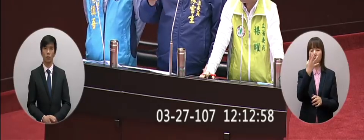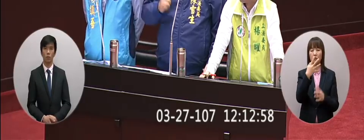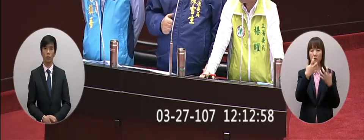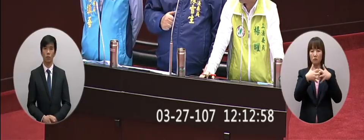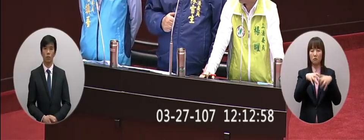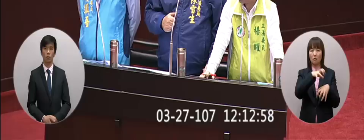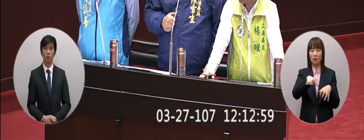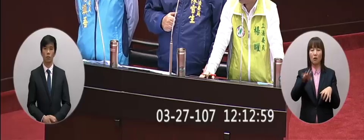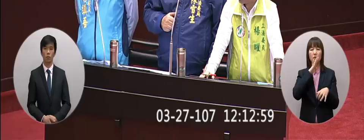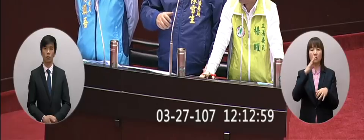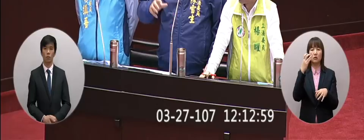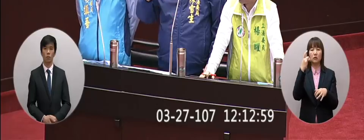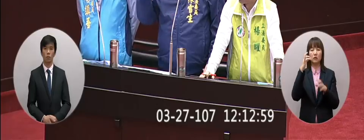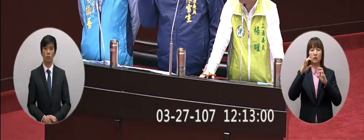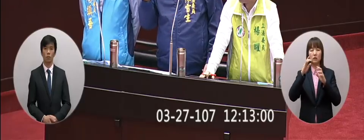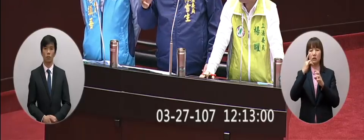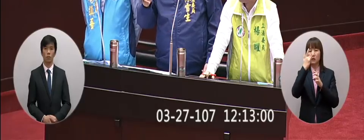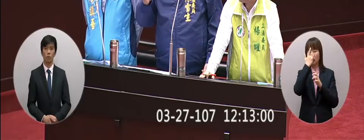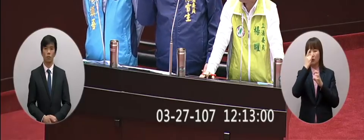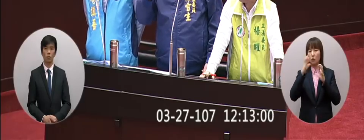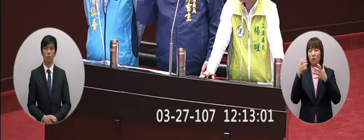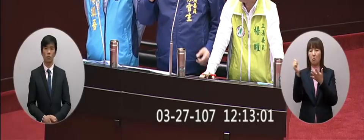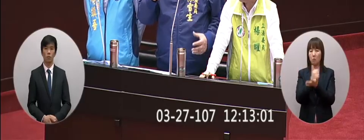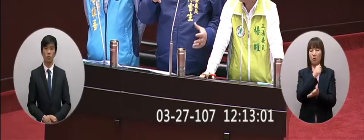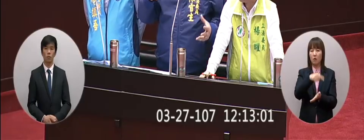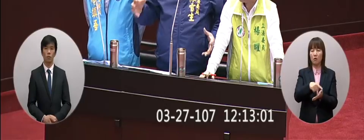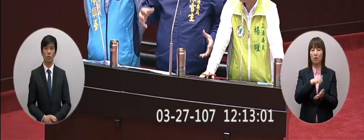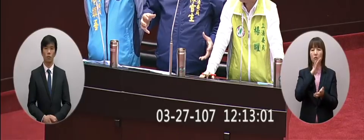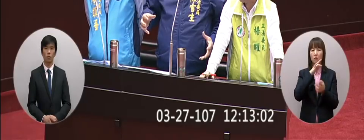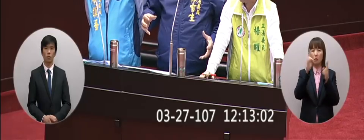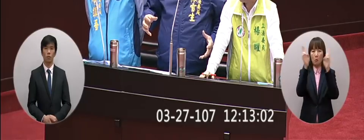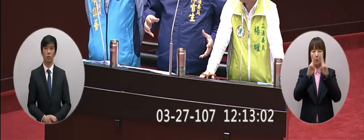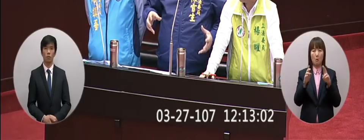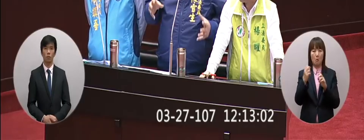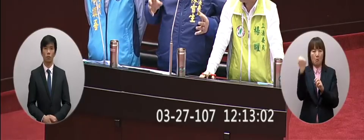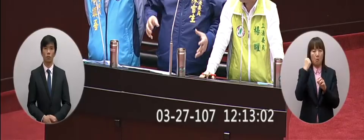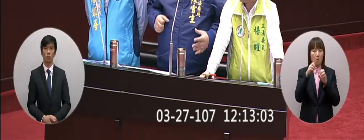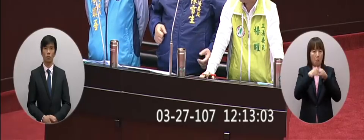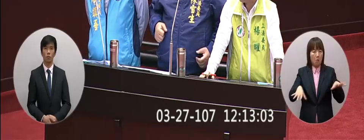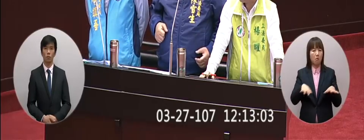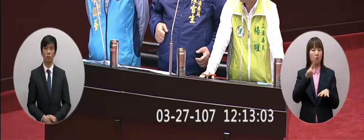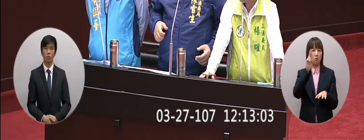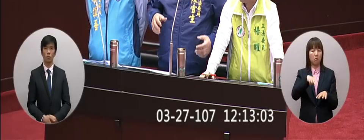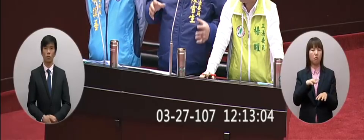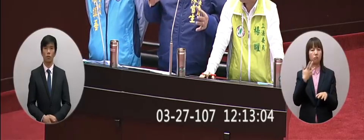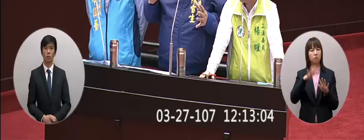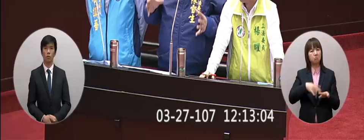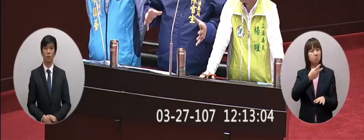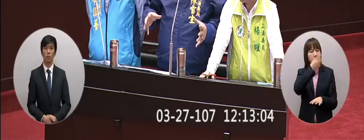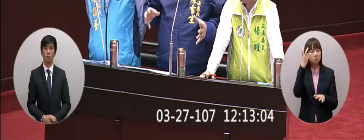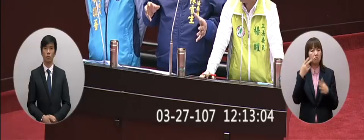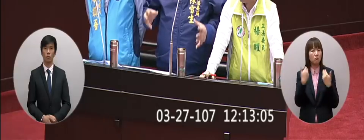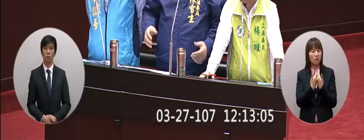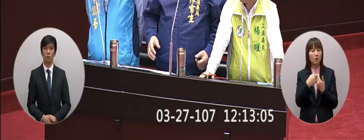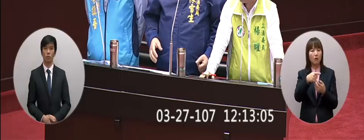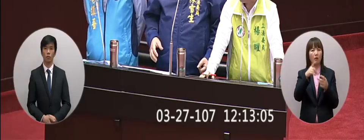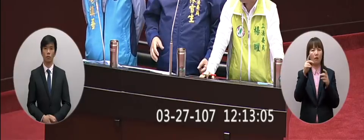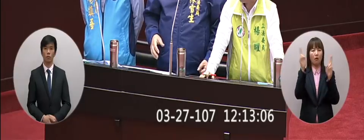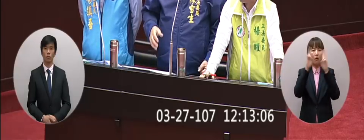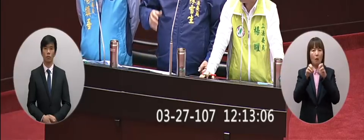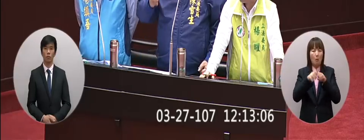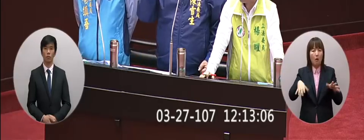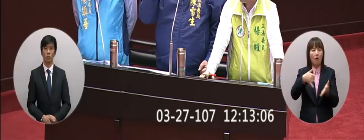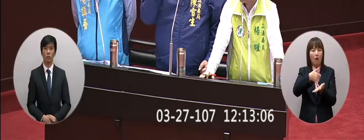是从西德来的。他们说这个发电越来电力越强，但是到目前我发现发电越来越